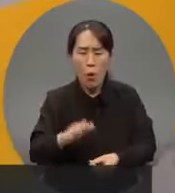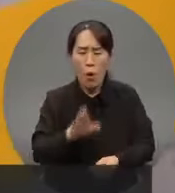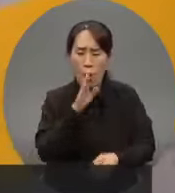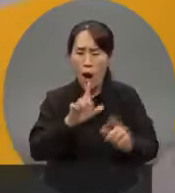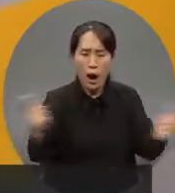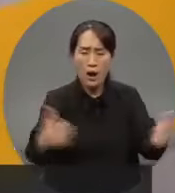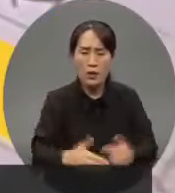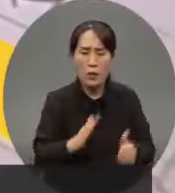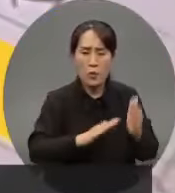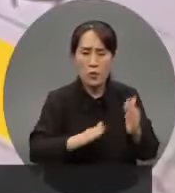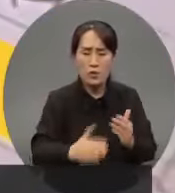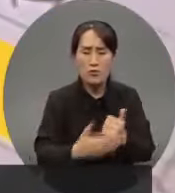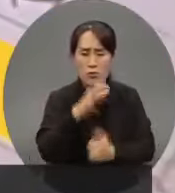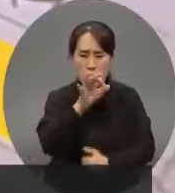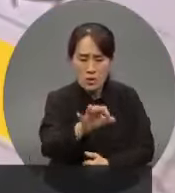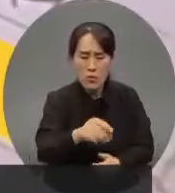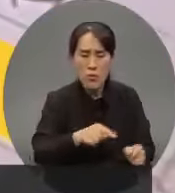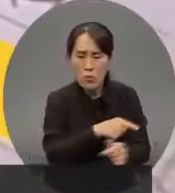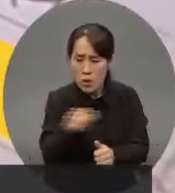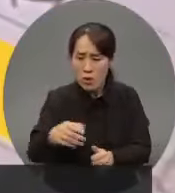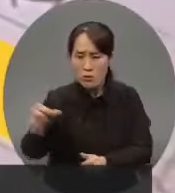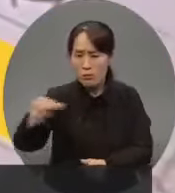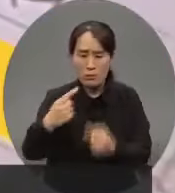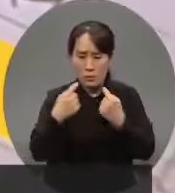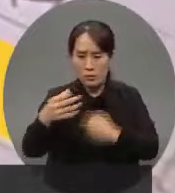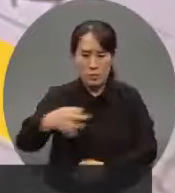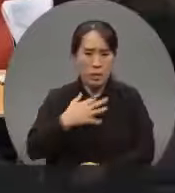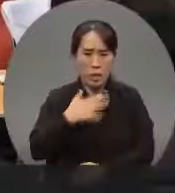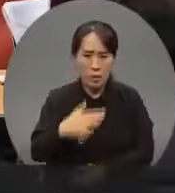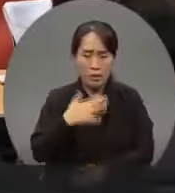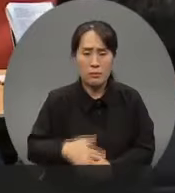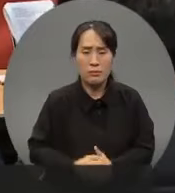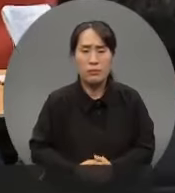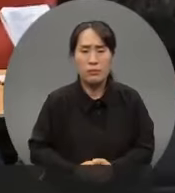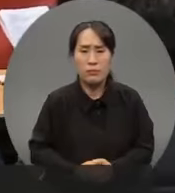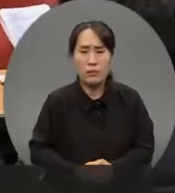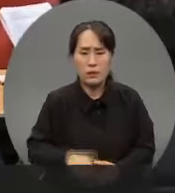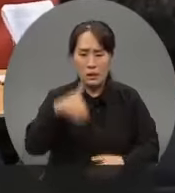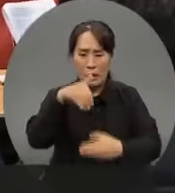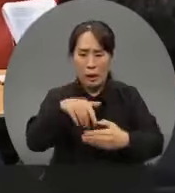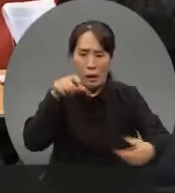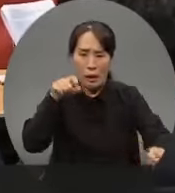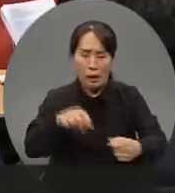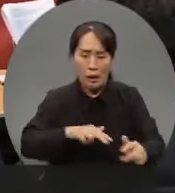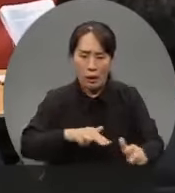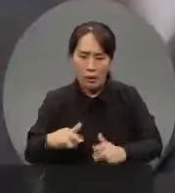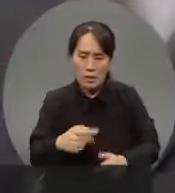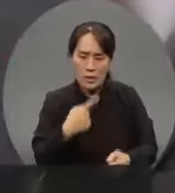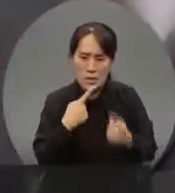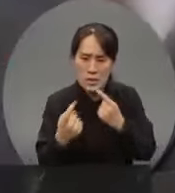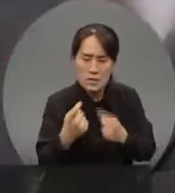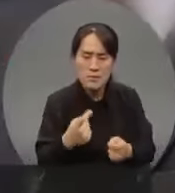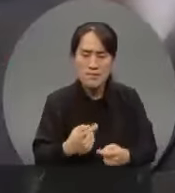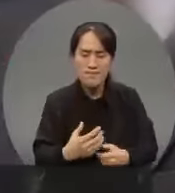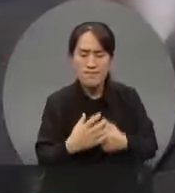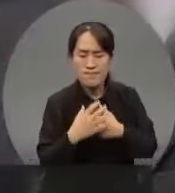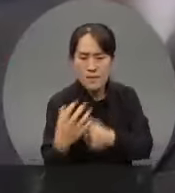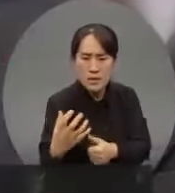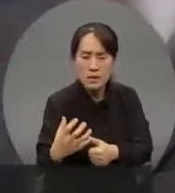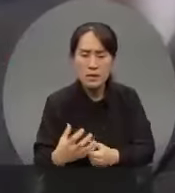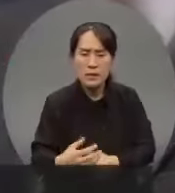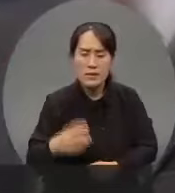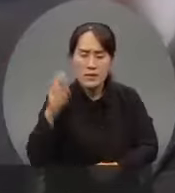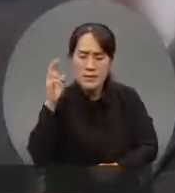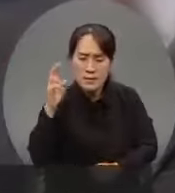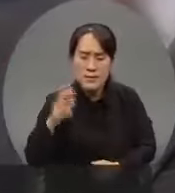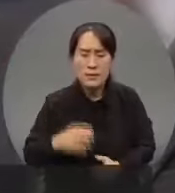공원 외에는 금품을 받지 않았다고 강조했습니다 선거를 앞두고 정치적 의도를 갖고 누군가 고의로 유출한